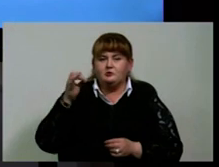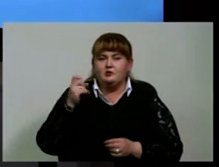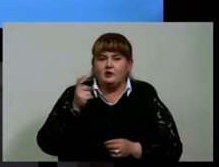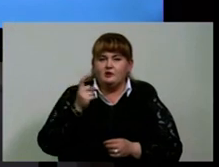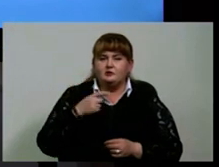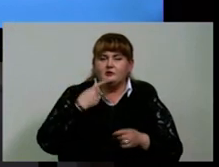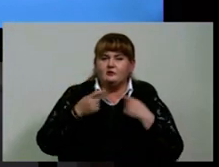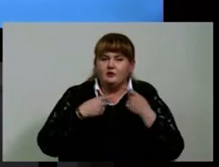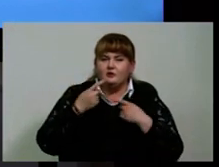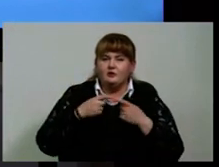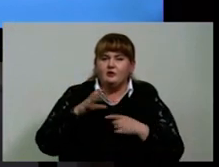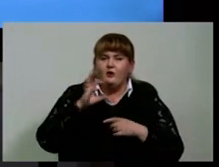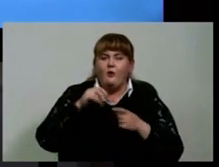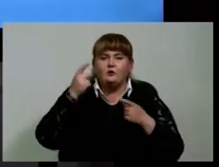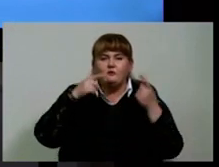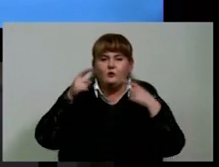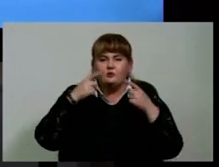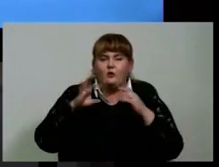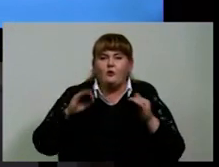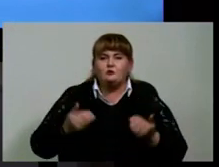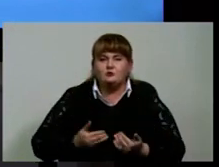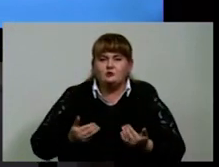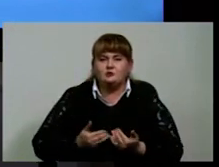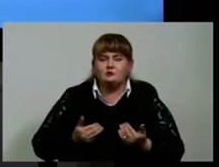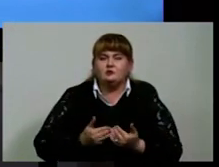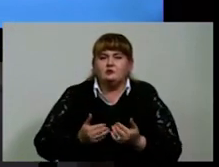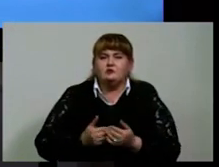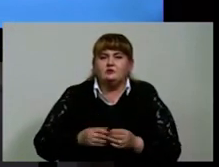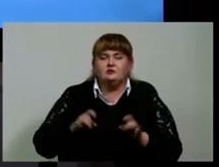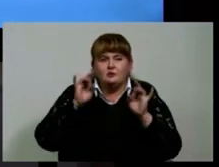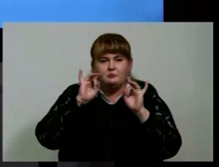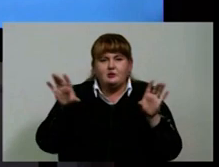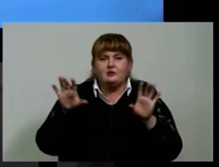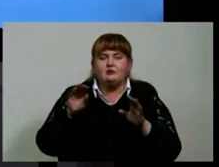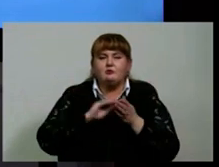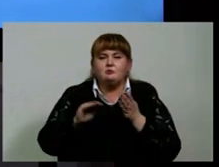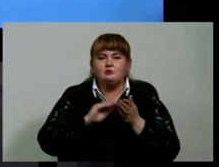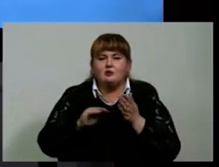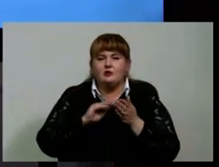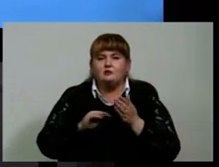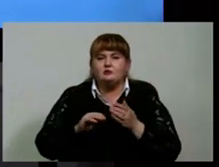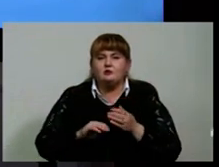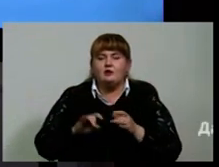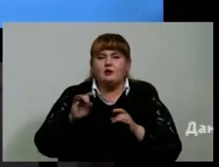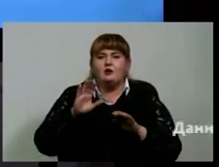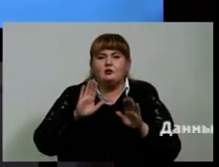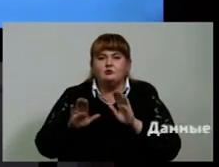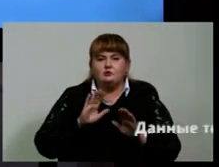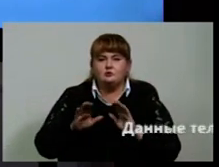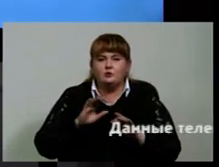вами говорили о творчестве, о жизни знаменитого писателя,